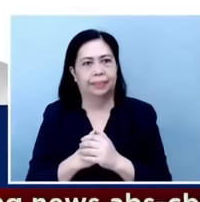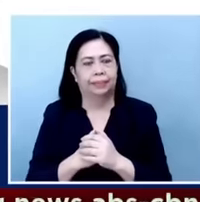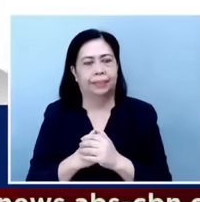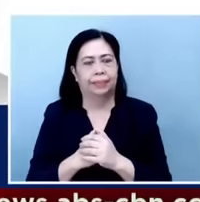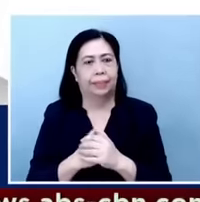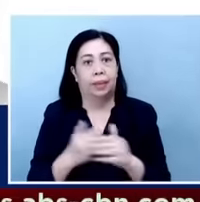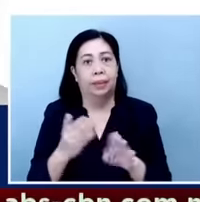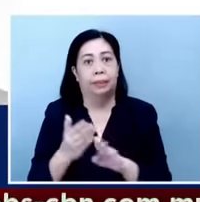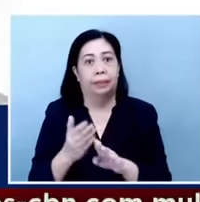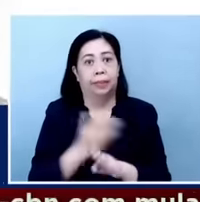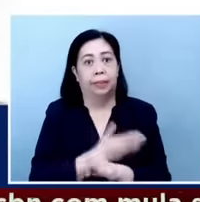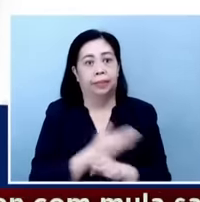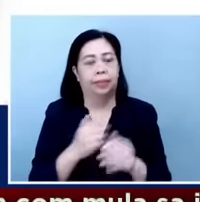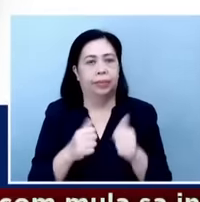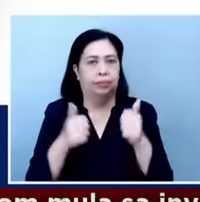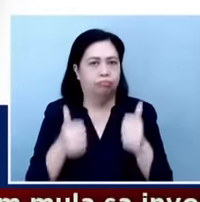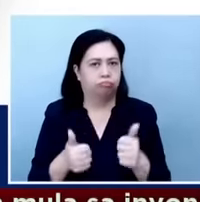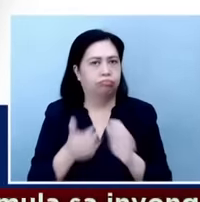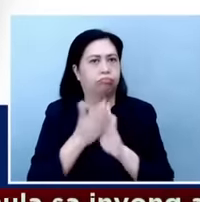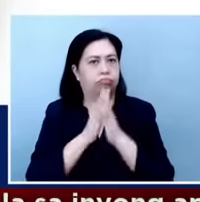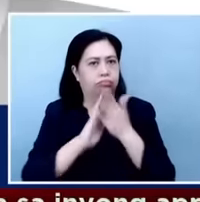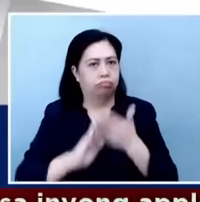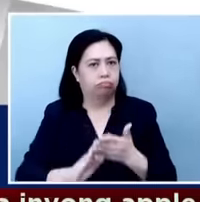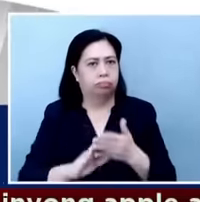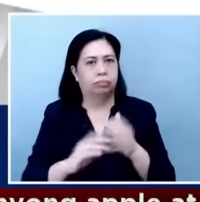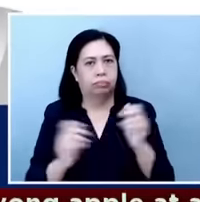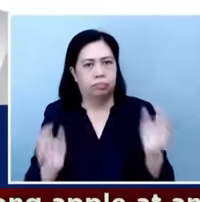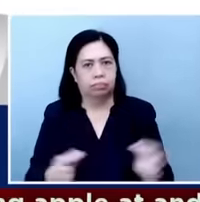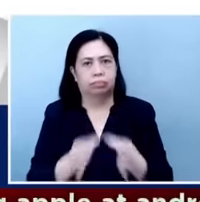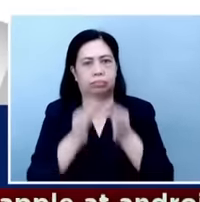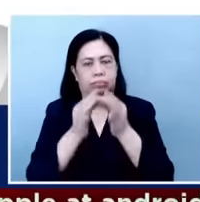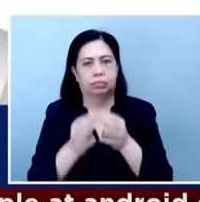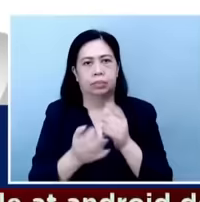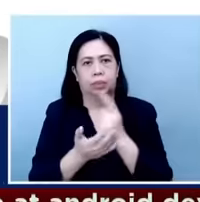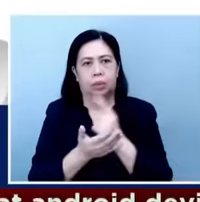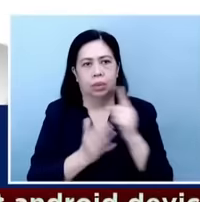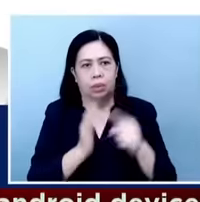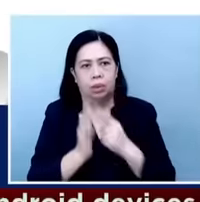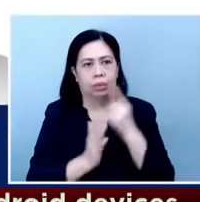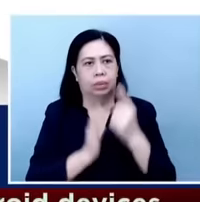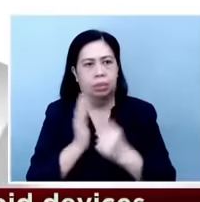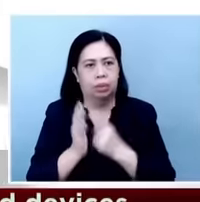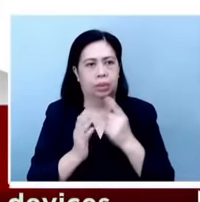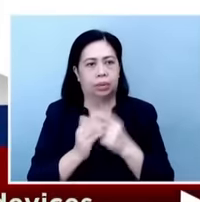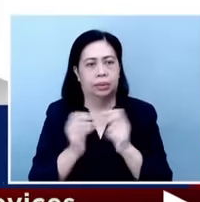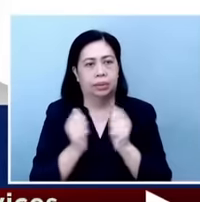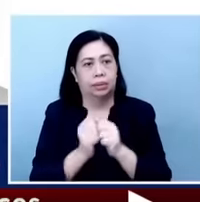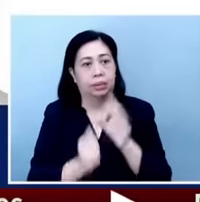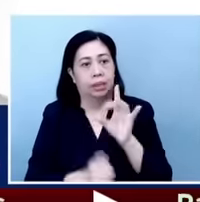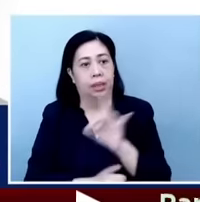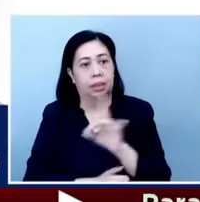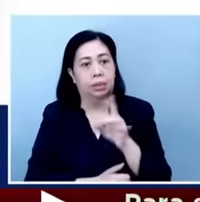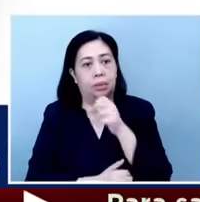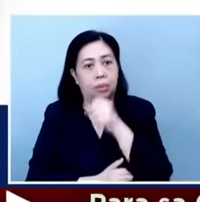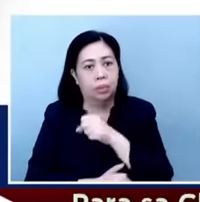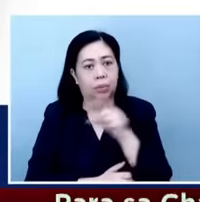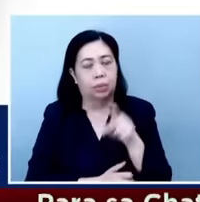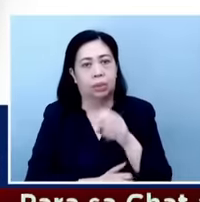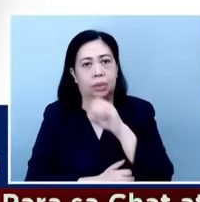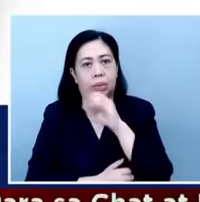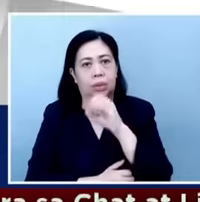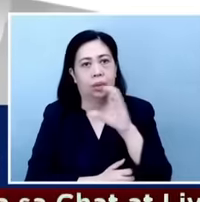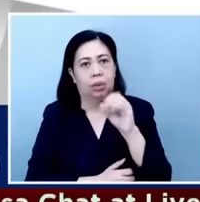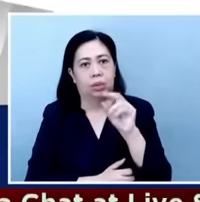Bago ito, maayos at payapa ang oras-oras na misa. Kabilang sa mga nagsimba ang 88 anyos na si Lola